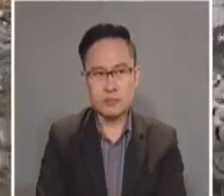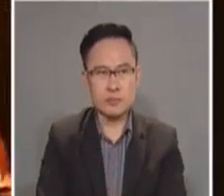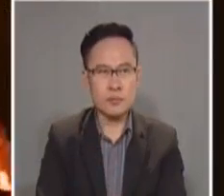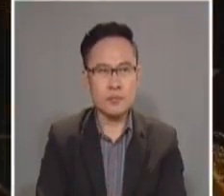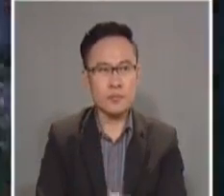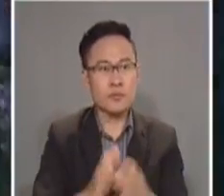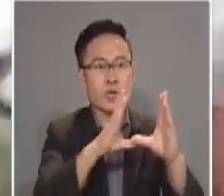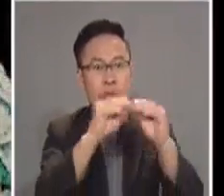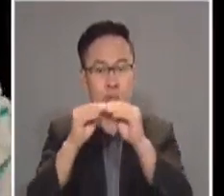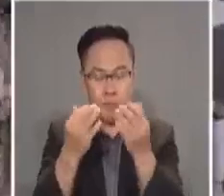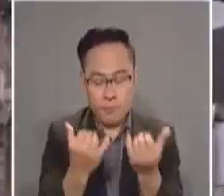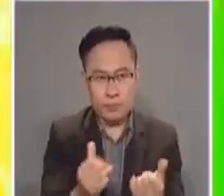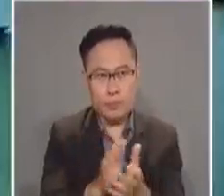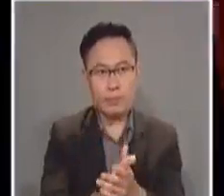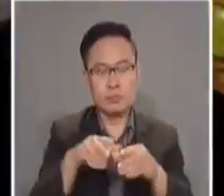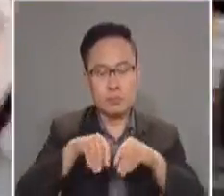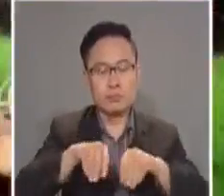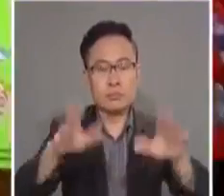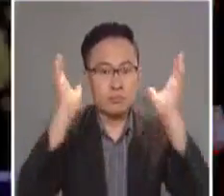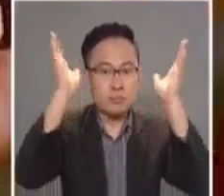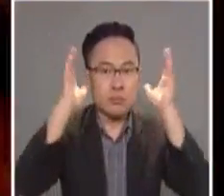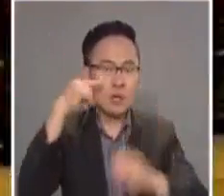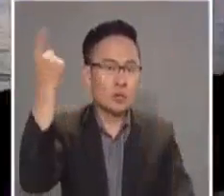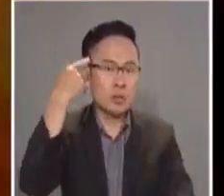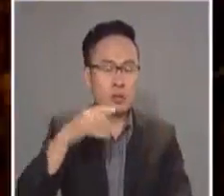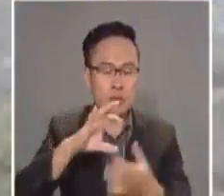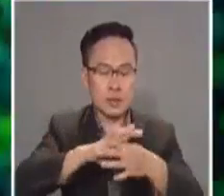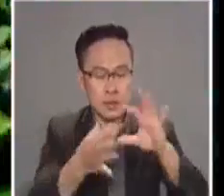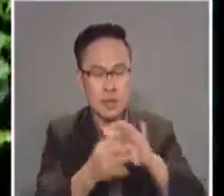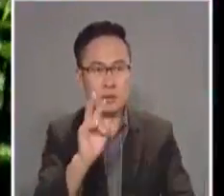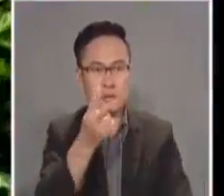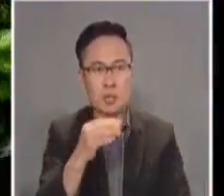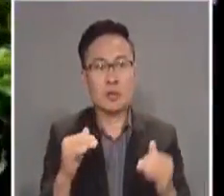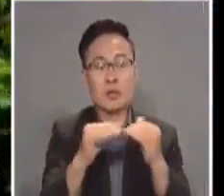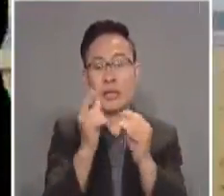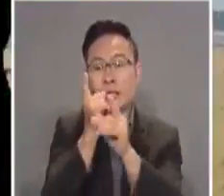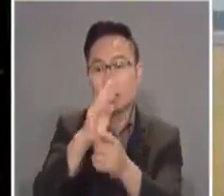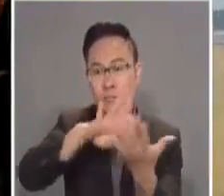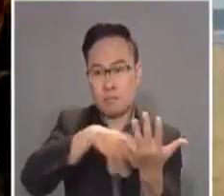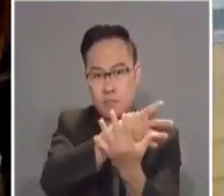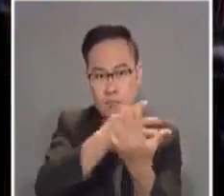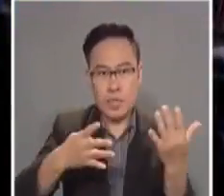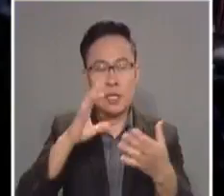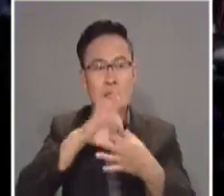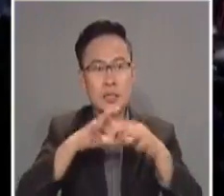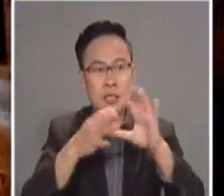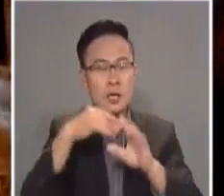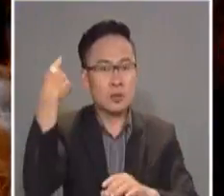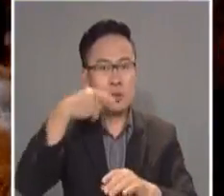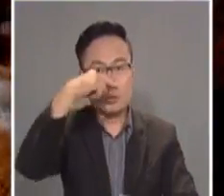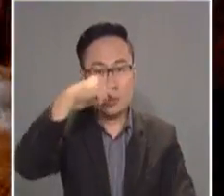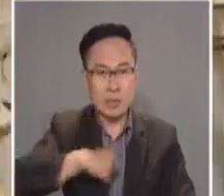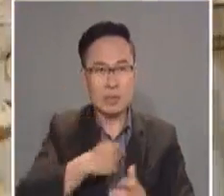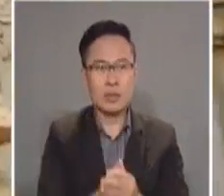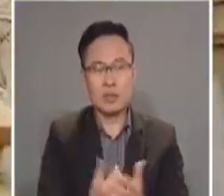สำหรับการประชุมครั้งนี้เพื่อหวังประชาสัมพันธ์การท่องเที่ยวควบคู่ไปกับกีฬาเพื่อสนองนโยบายสปอร์ตทัวริซึมของรัฐบาลไทยและล่าสุดมี